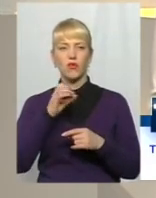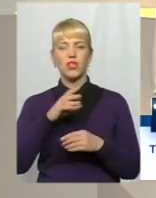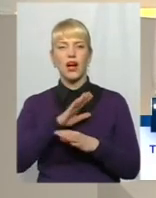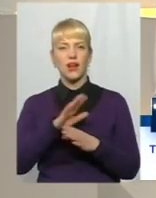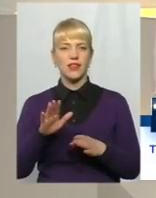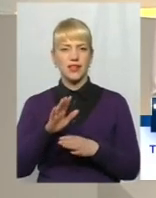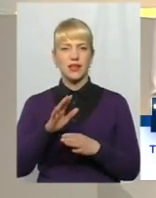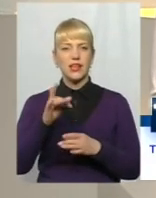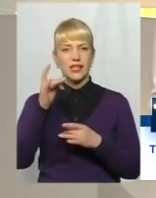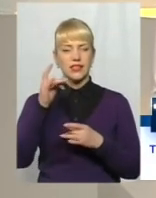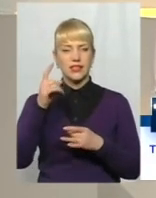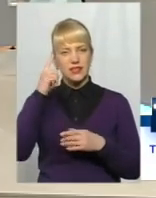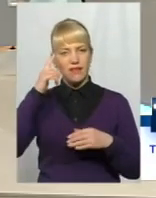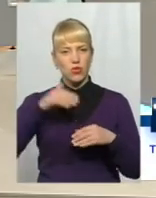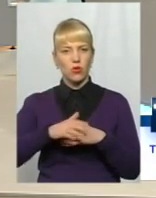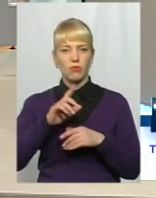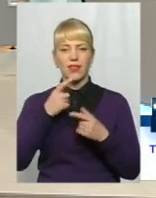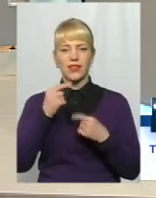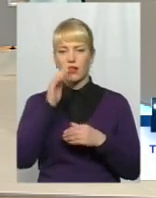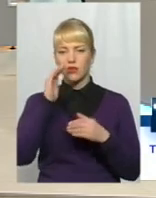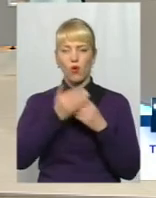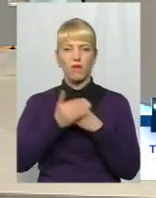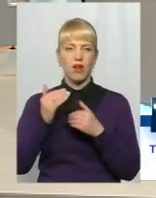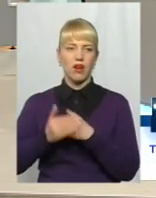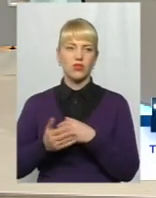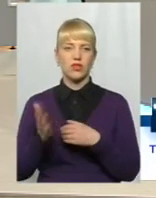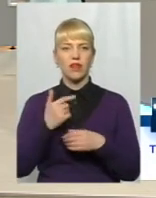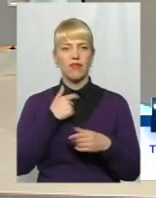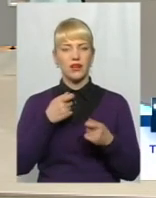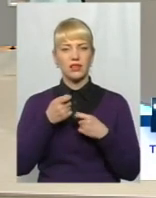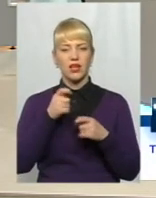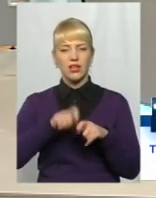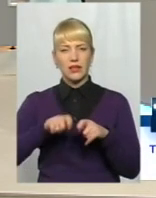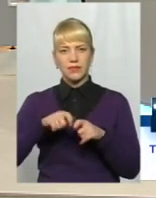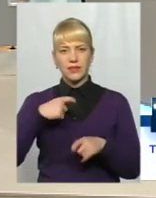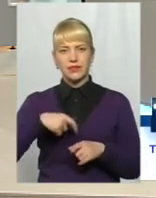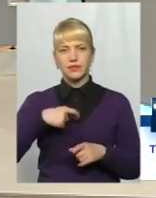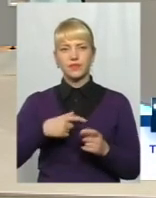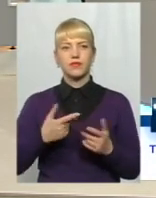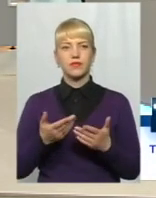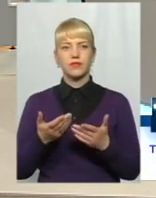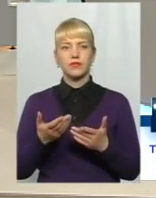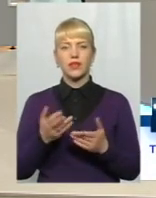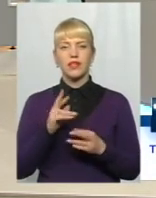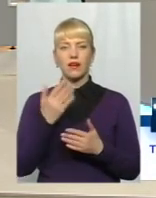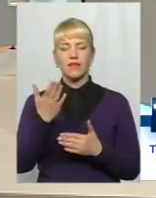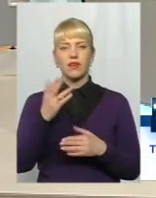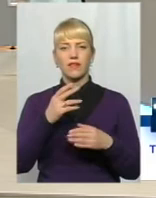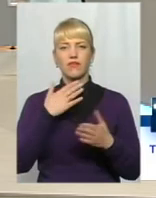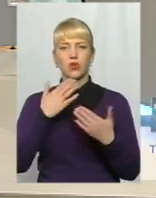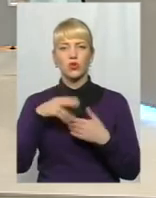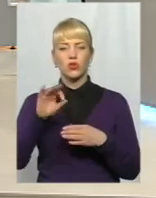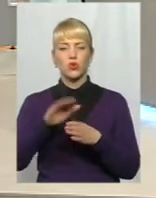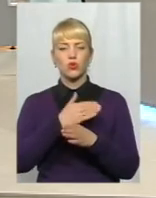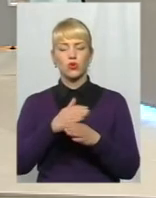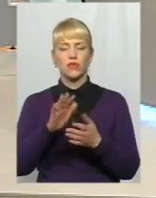несвідомі десь ховаються. Давайте дивитись пильніше за собою. Пане Олег, скажіть, як ви відноситесь до сортування сміття і чи